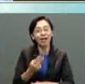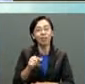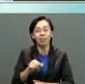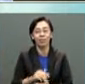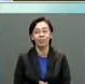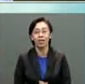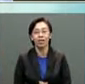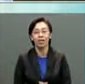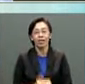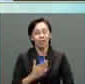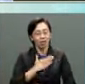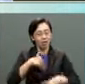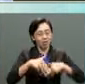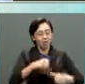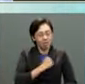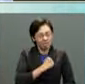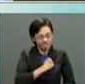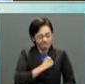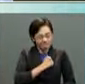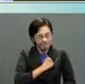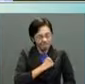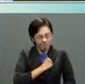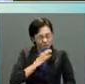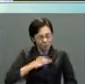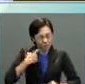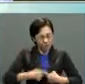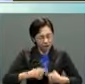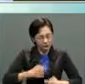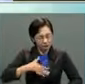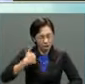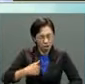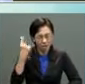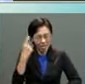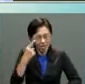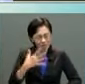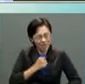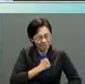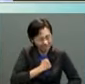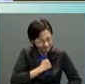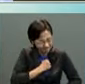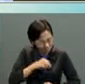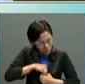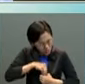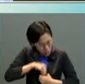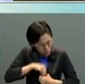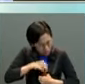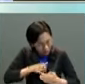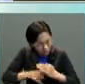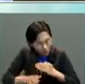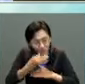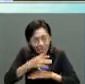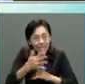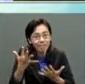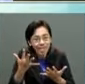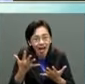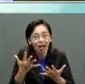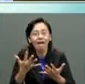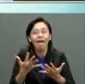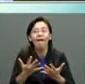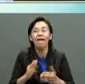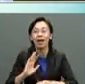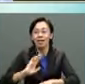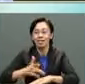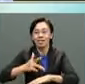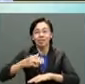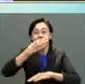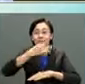ค่ะจากความอดทนอดกลั้นกับความลำบากที่เราไม่ได้เดินทางไปท่องเที่ยวไม่ได้ไปใช้ทรัพยากรเหมือนที่ผ่านมาแต่การให้ธรรมชาติ